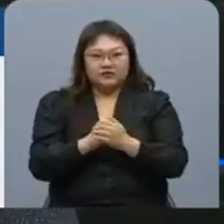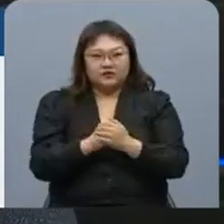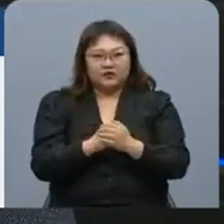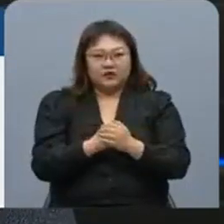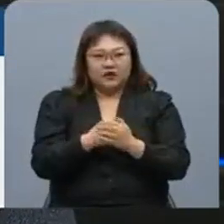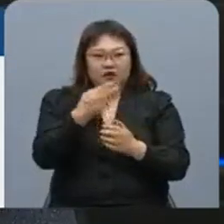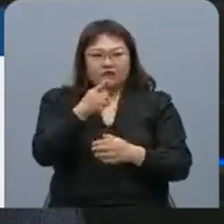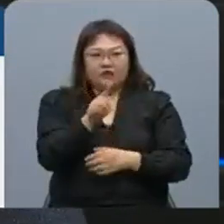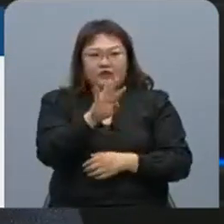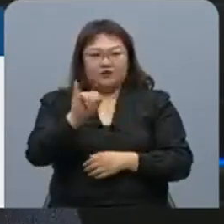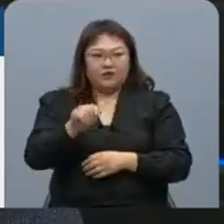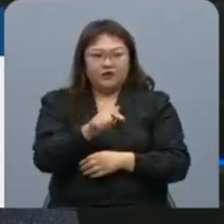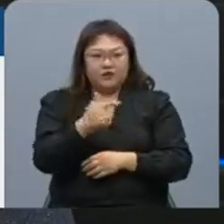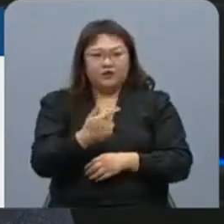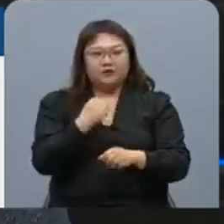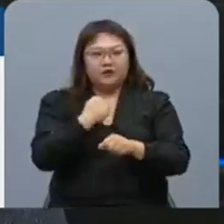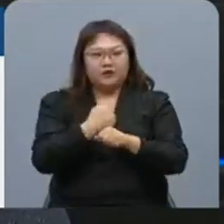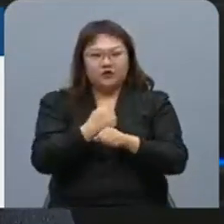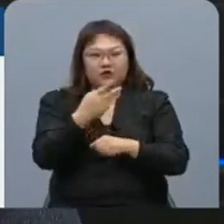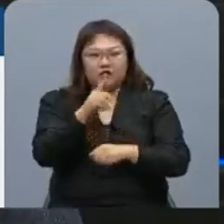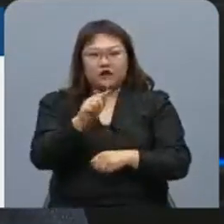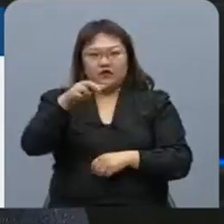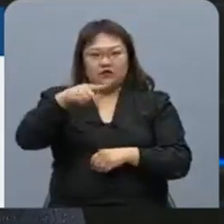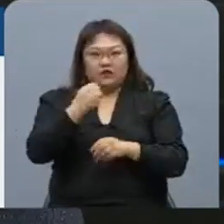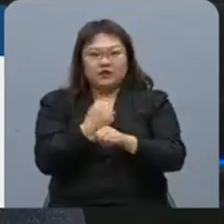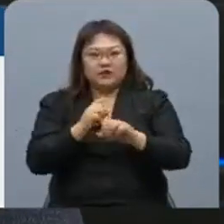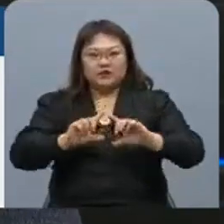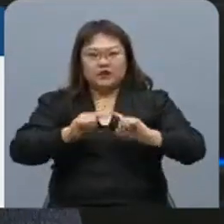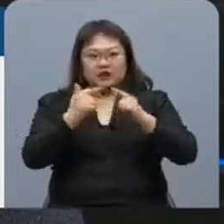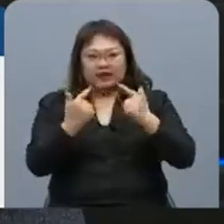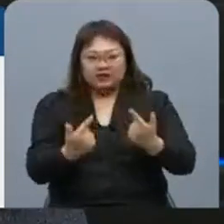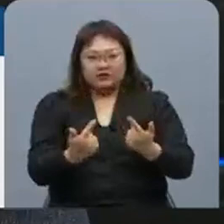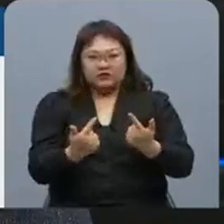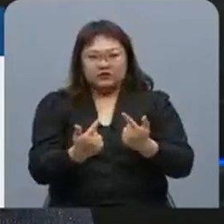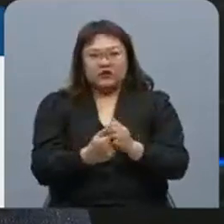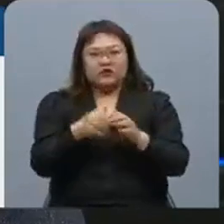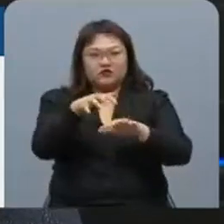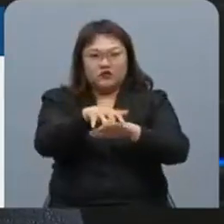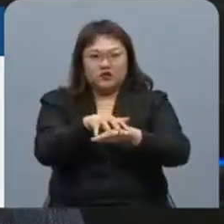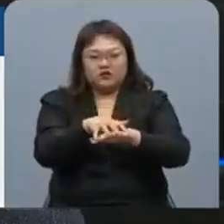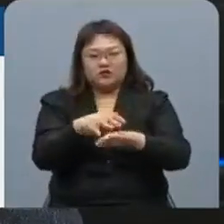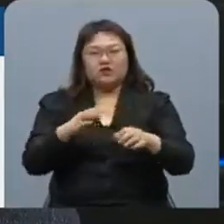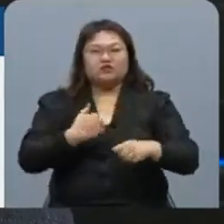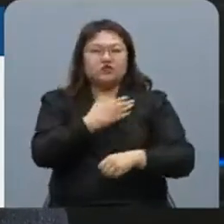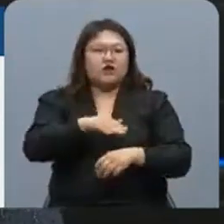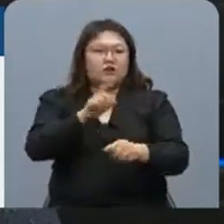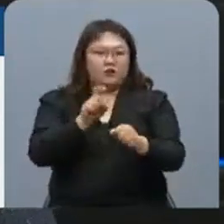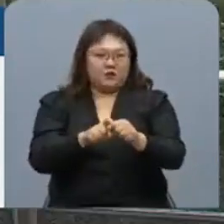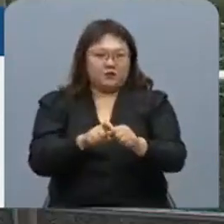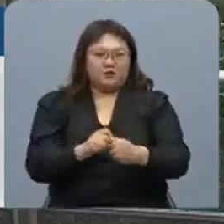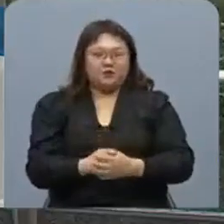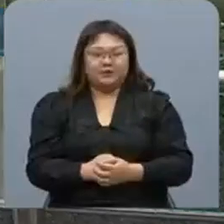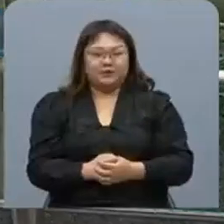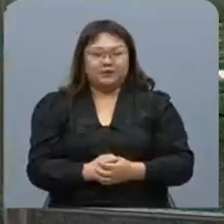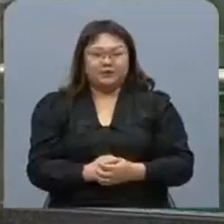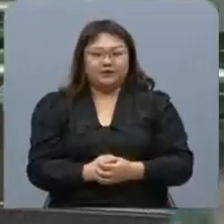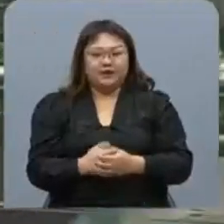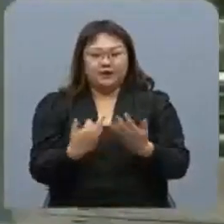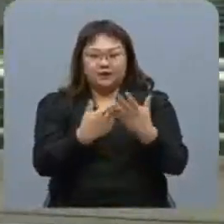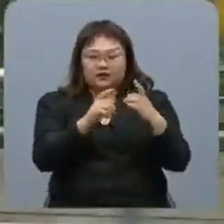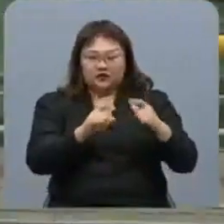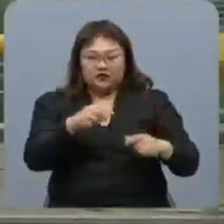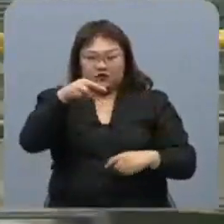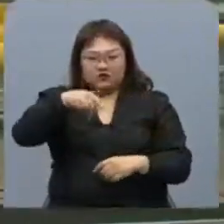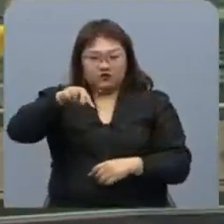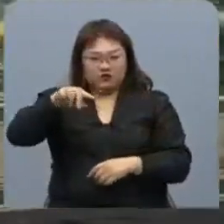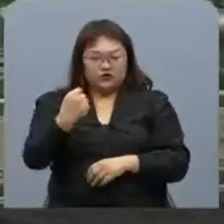터빈을 돌리게 되는 탄소가 발생하지 않는 발전원으로 구성하는 것이 이제 우리의 목표인 것입니다. 제주도는